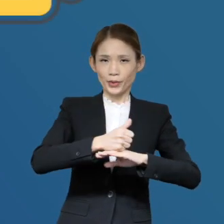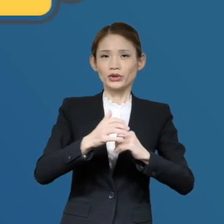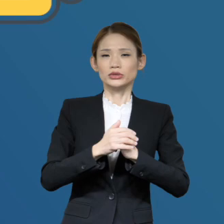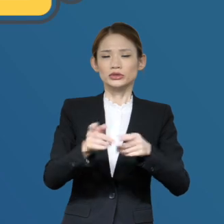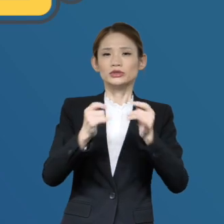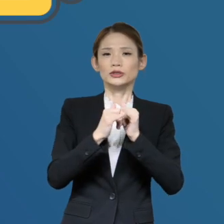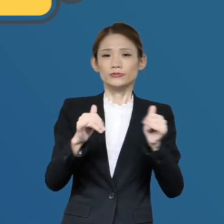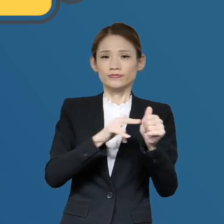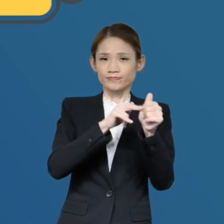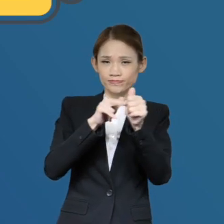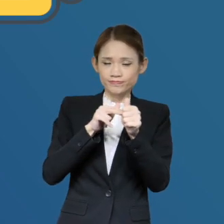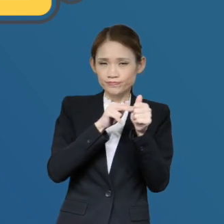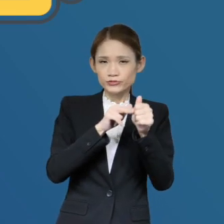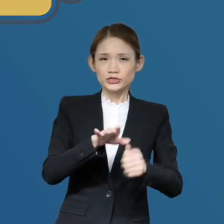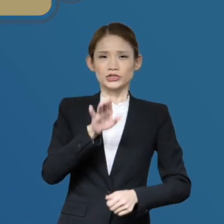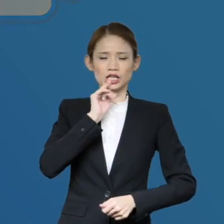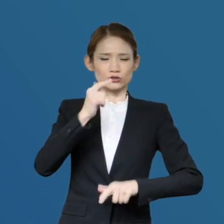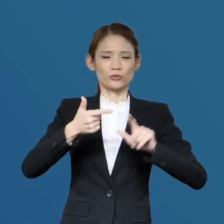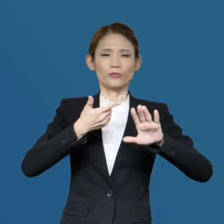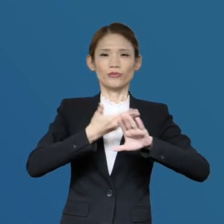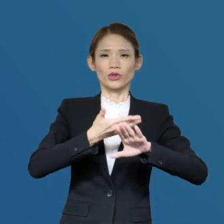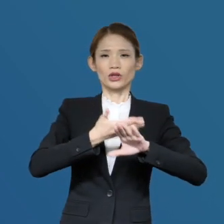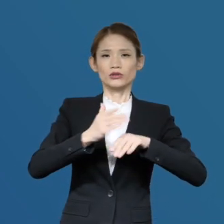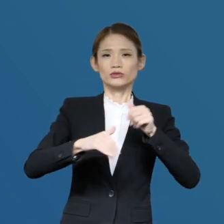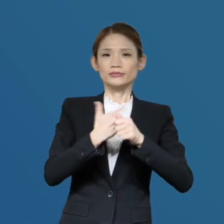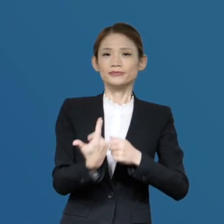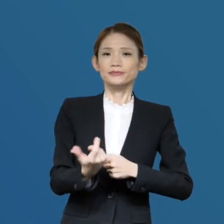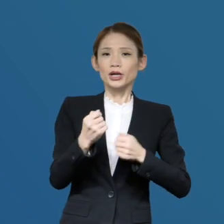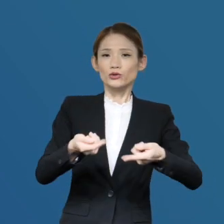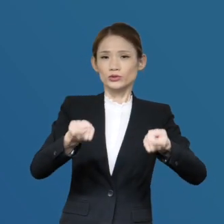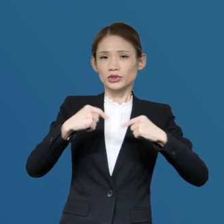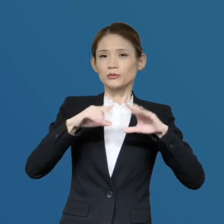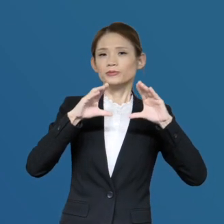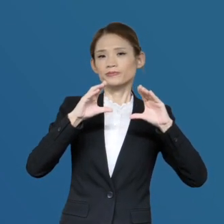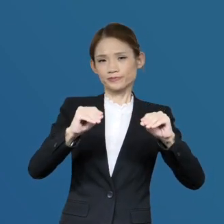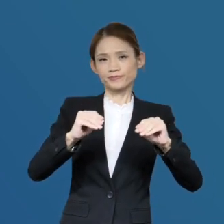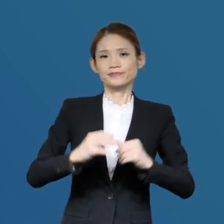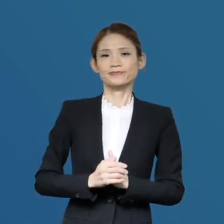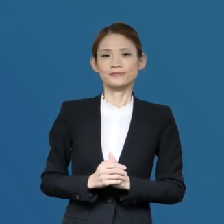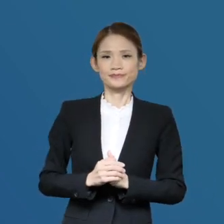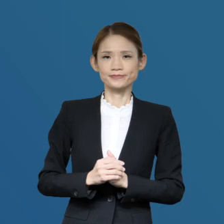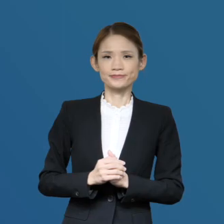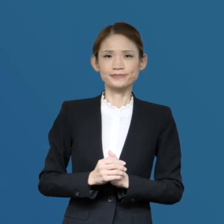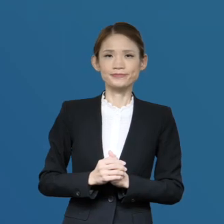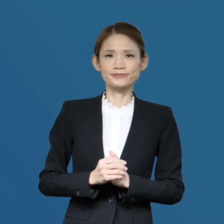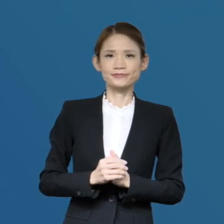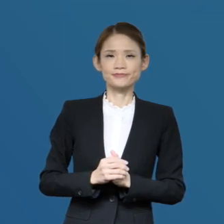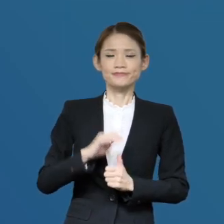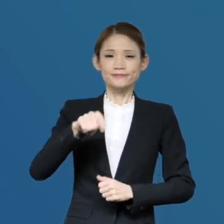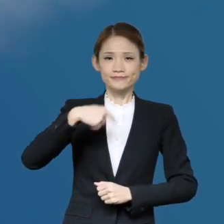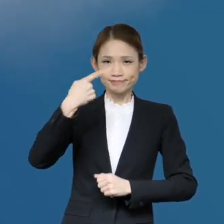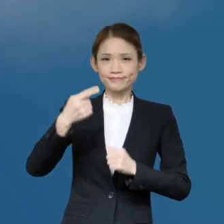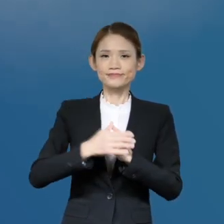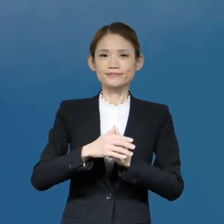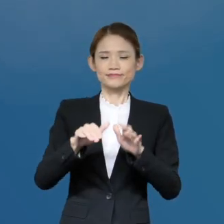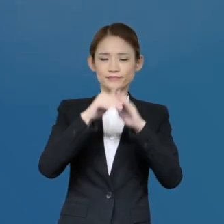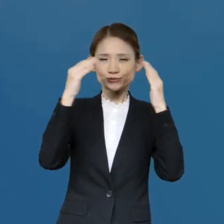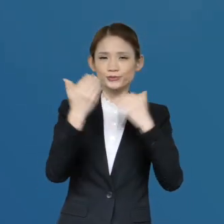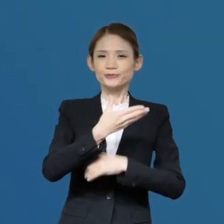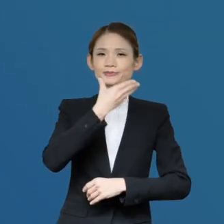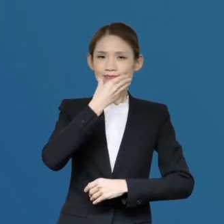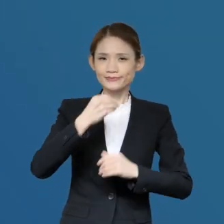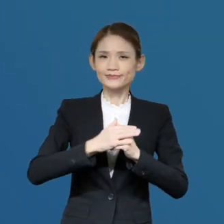마지막으로 참여자 정보가 사실과 다를 경우 즉시 참여가 중단됩니다. 다음은